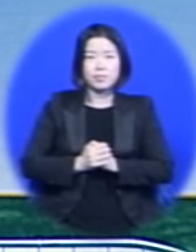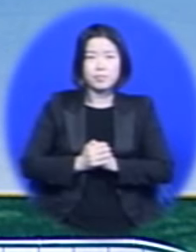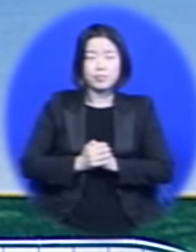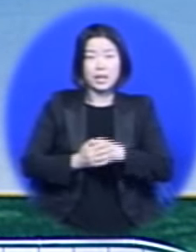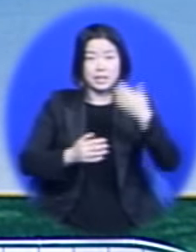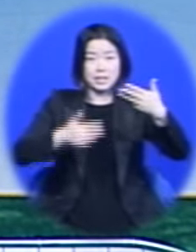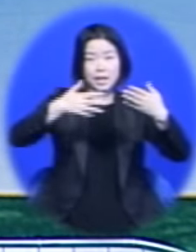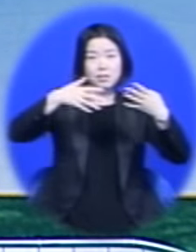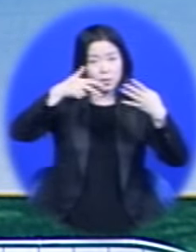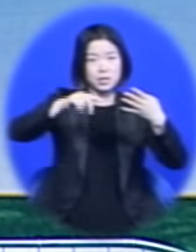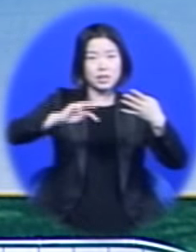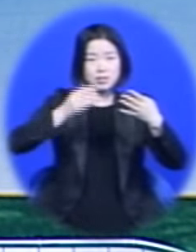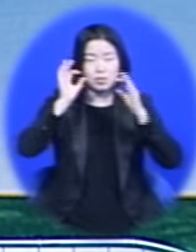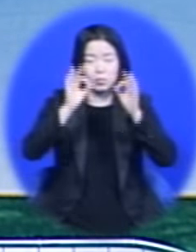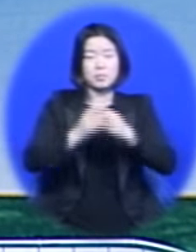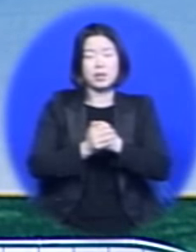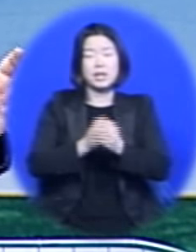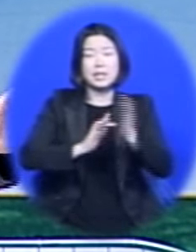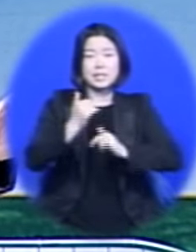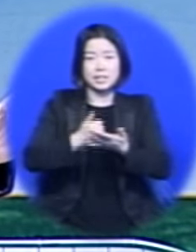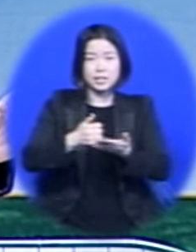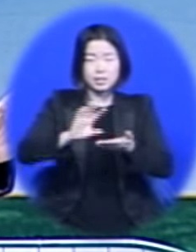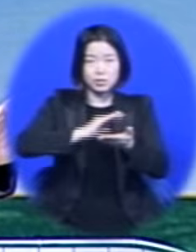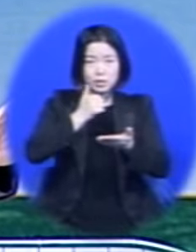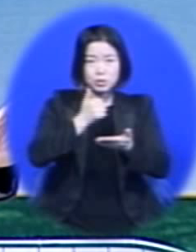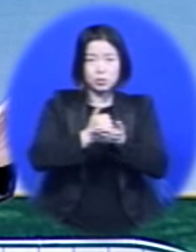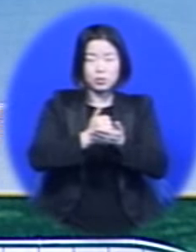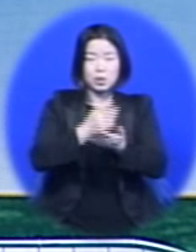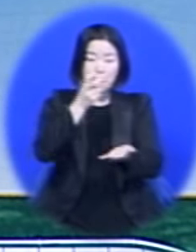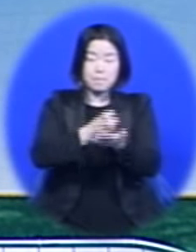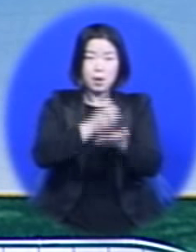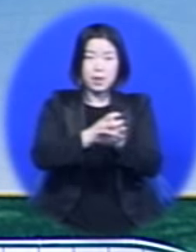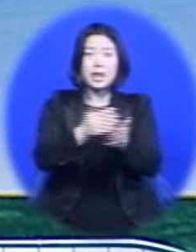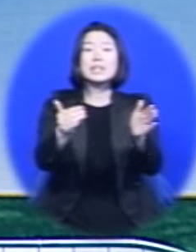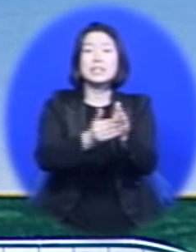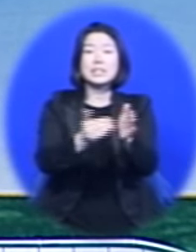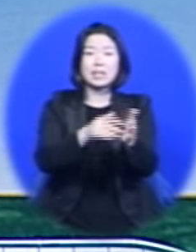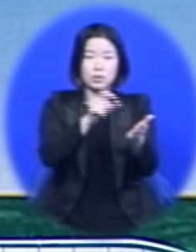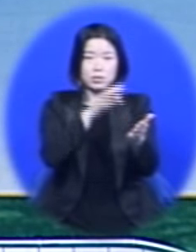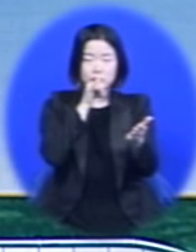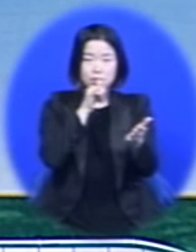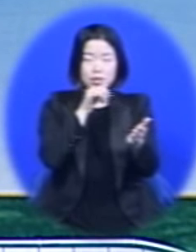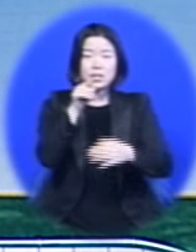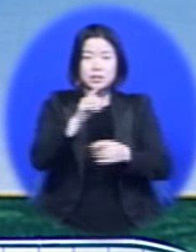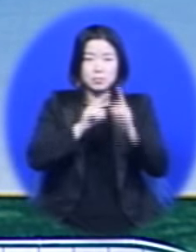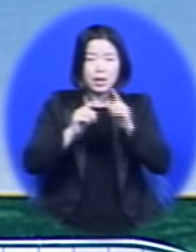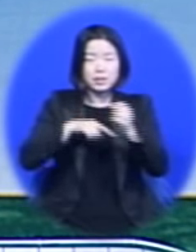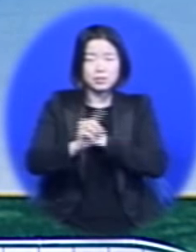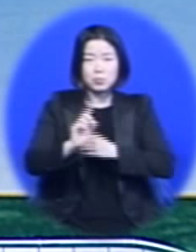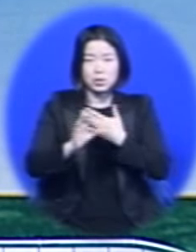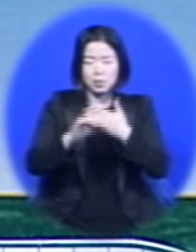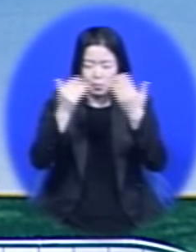4절에 보면 예수 그리스도는 율법의 마침이라고 했습니다. 그 말은 예수님께서 모든 율법을